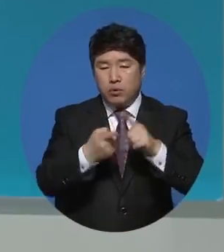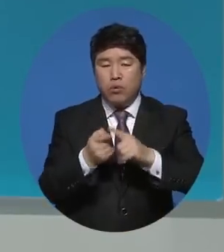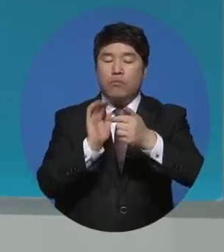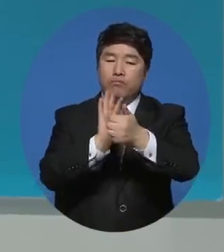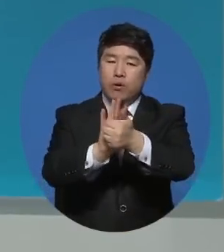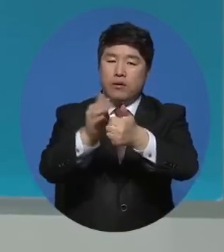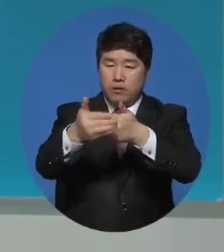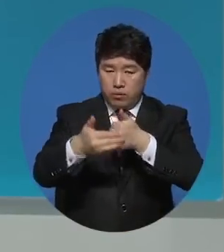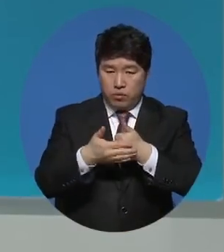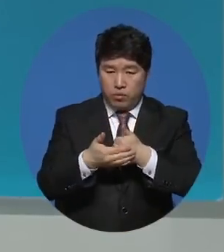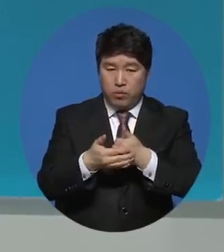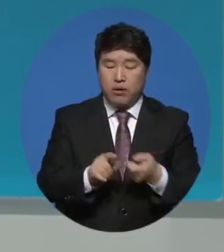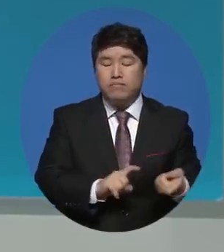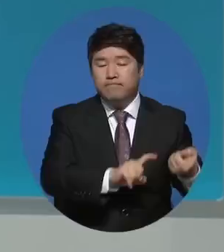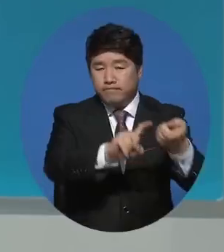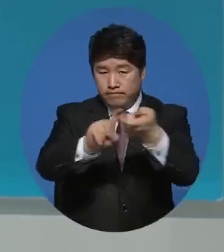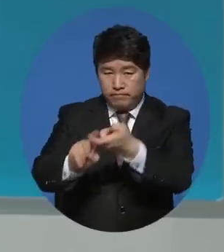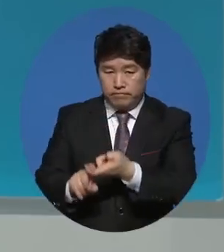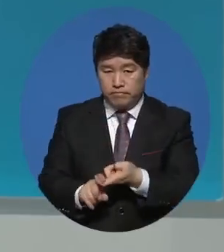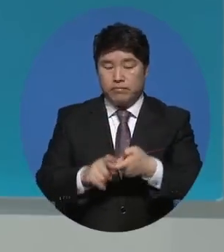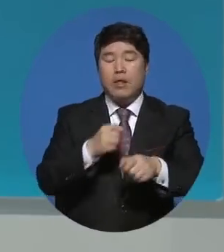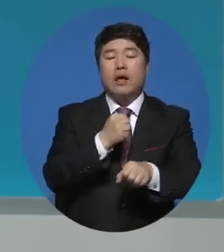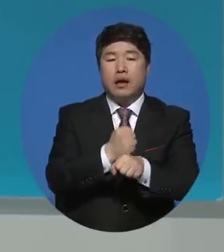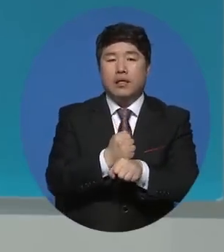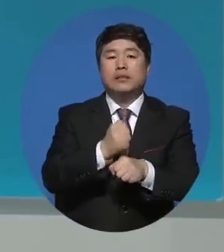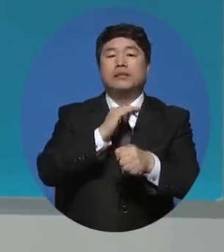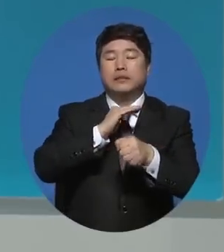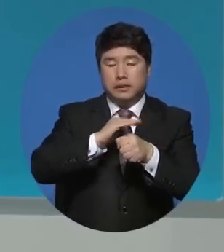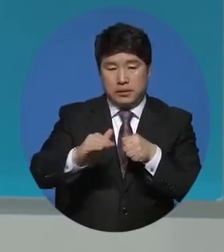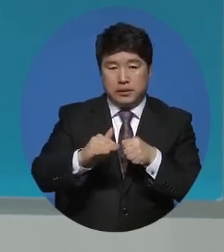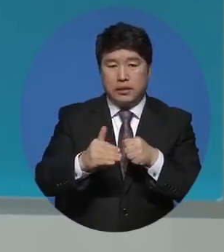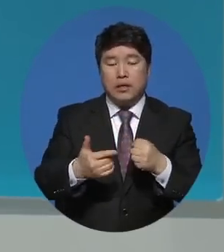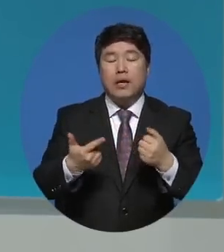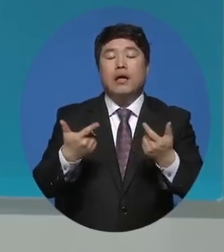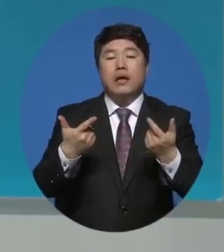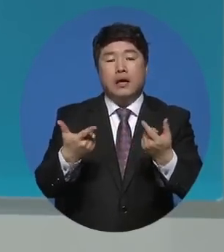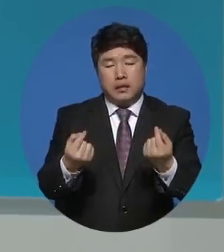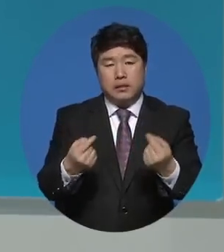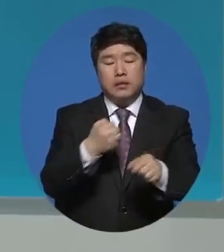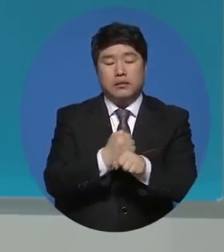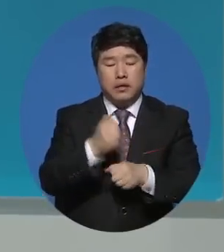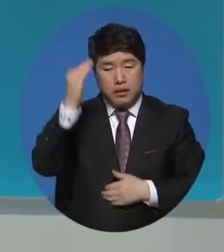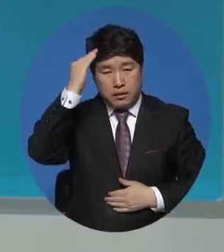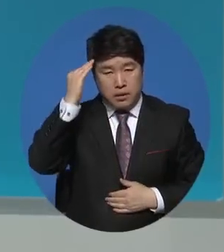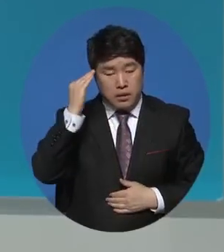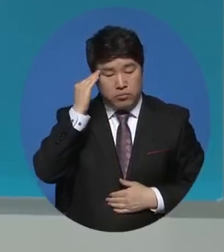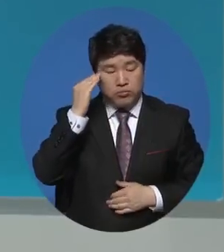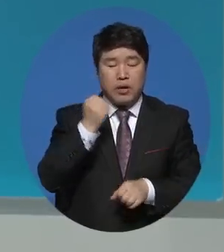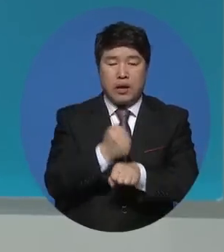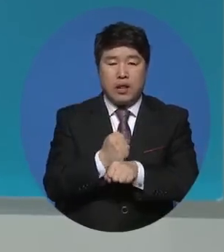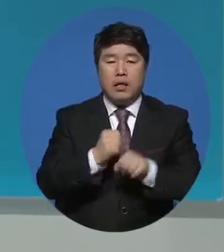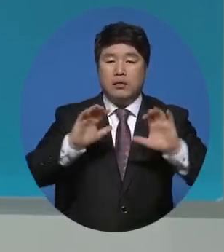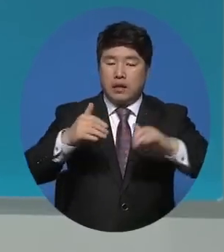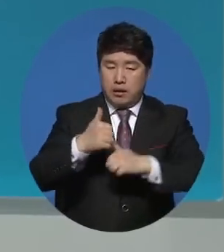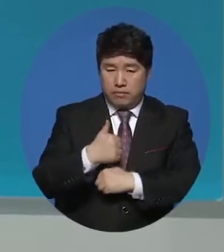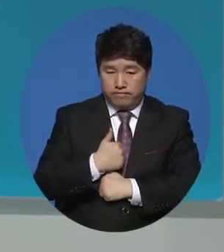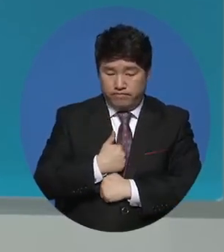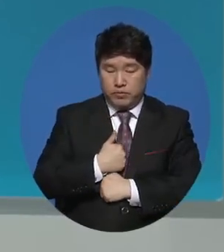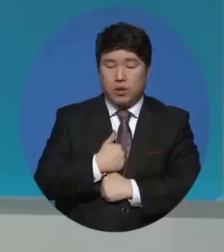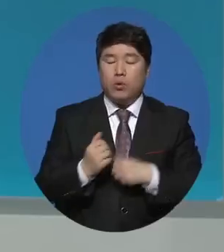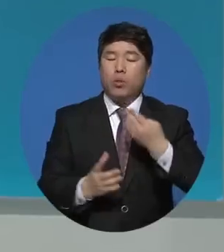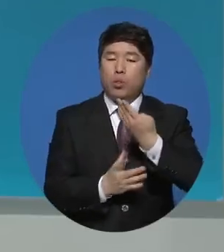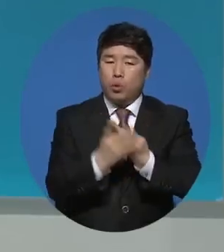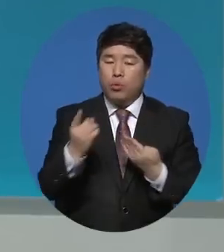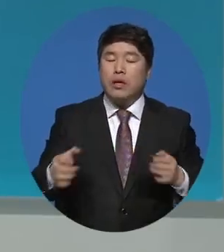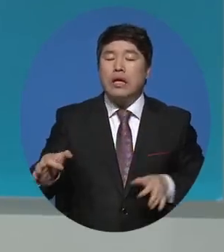협치하고 연정 하는 그러한 제도 그래서 우리 대한민국이 해야 되는 국방 안보 통일